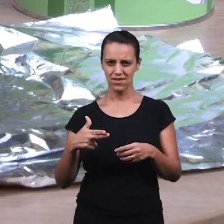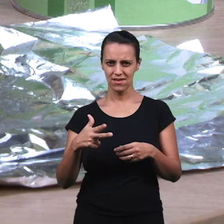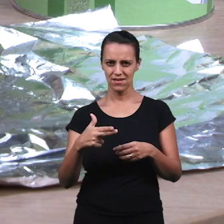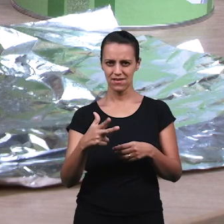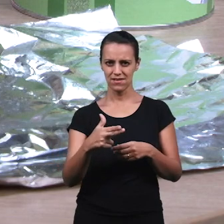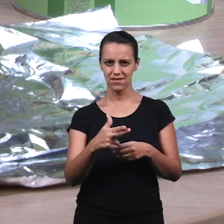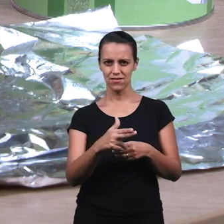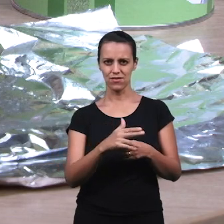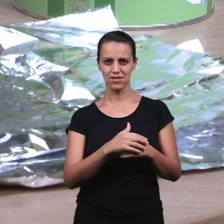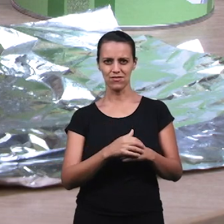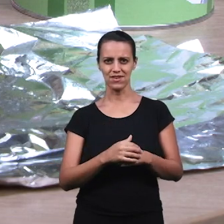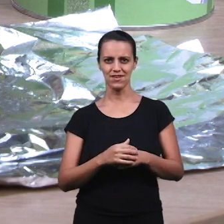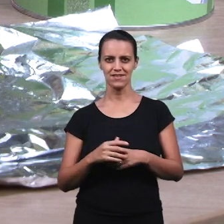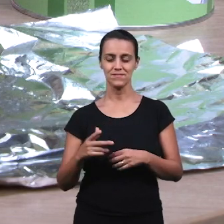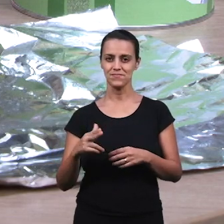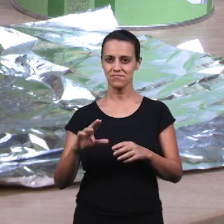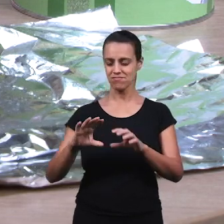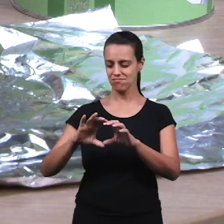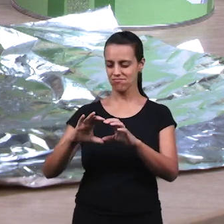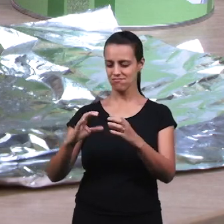le ballon